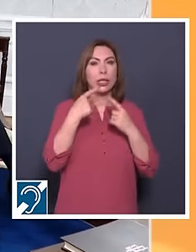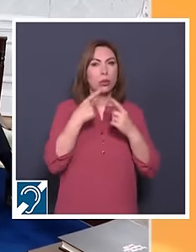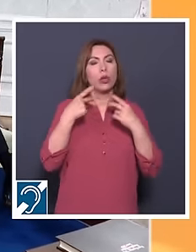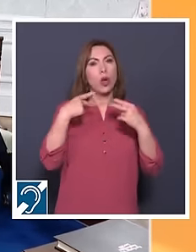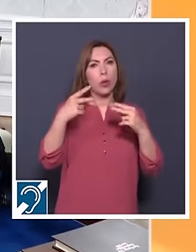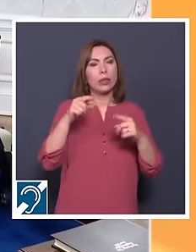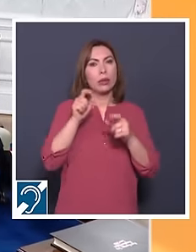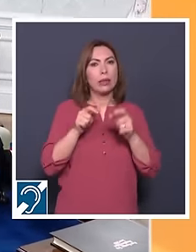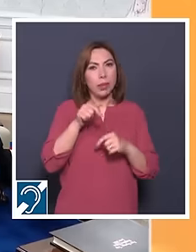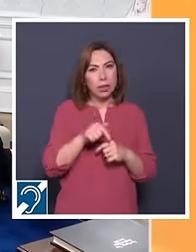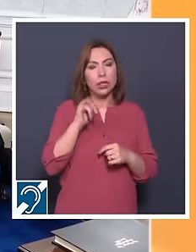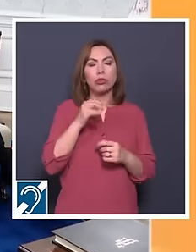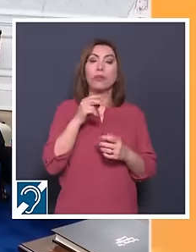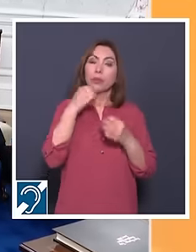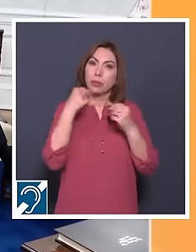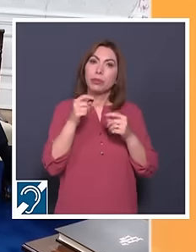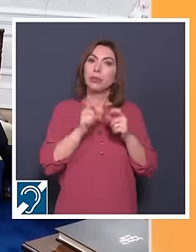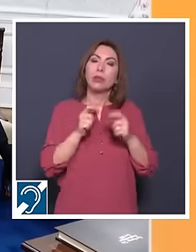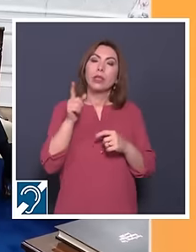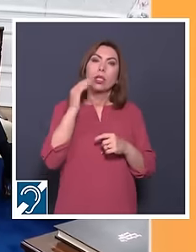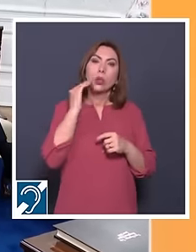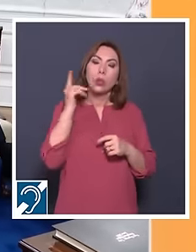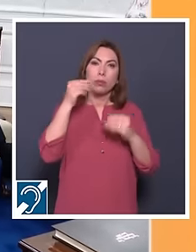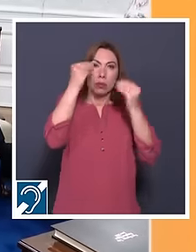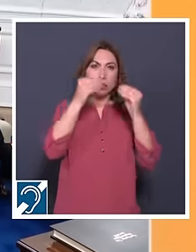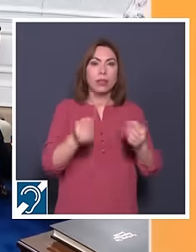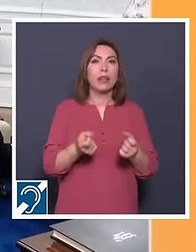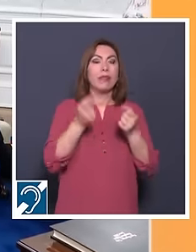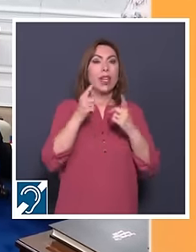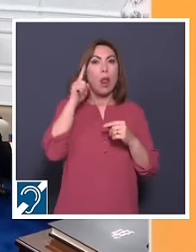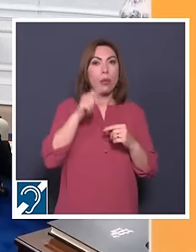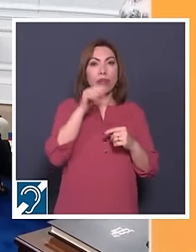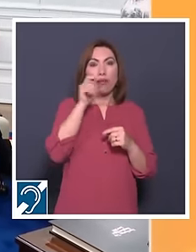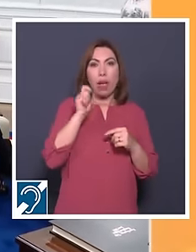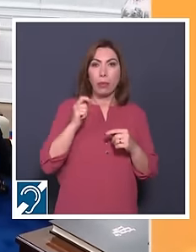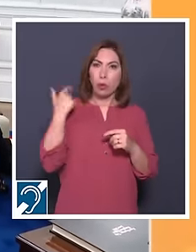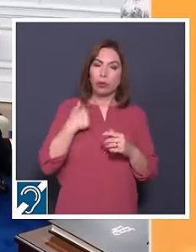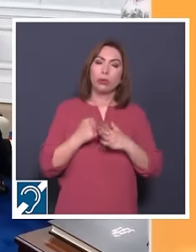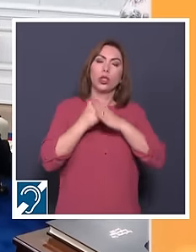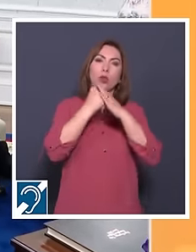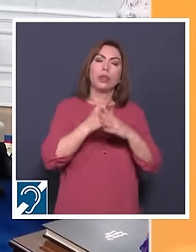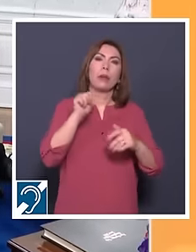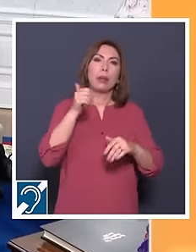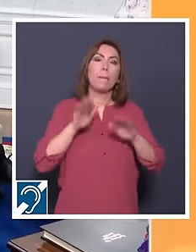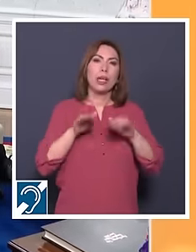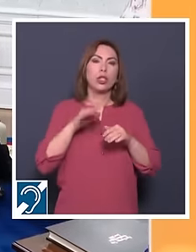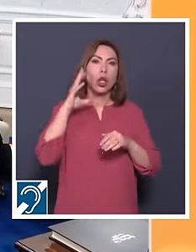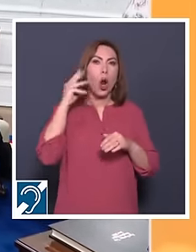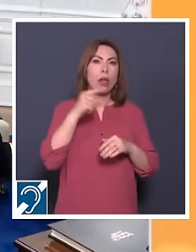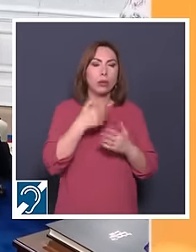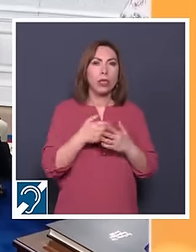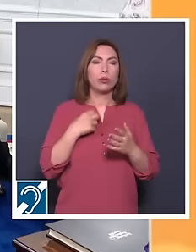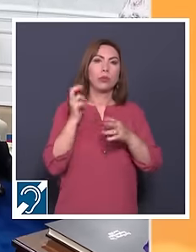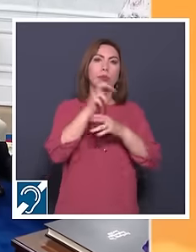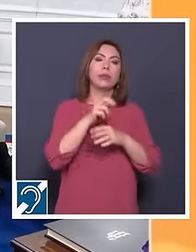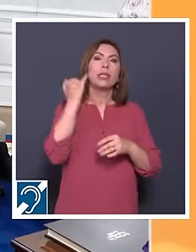pe această temă, dar ar mai fi de punctat că Statele Unite ale Americii deja au anunțat la finalul lunii februarie chiar că îl susțin pe premierul olandez pentru a prelua funcția de